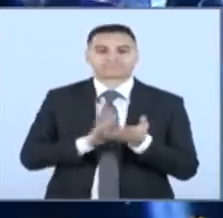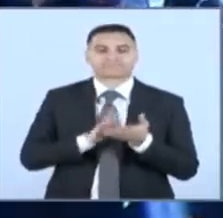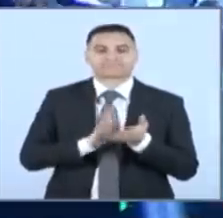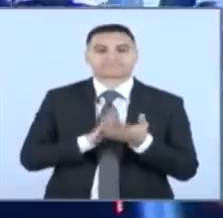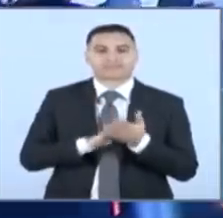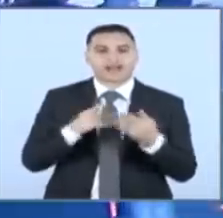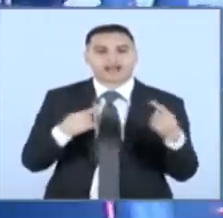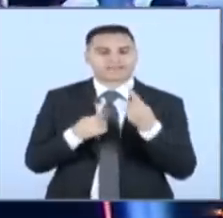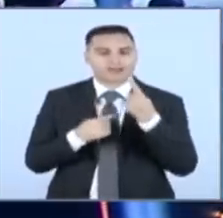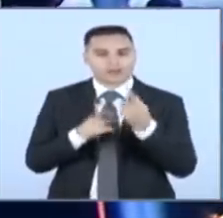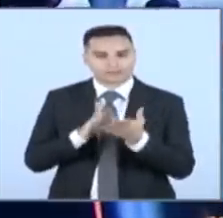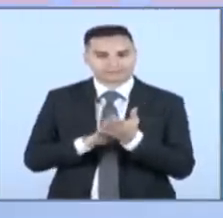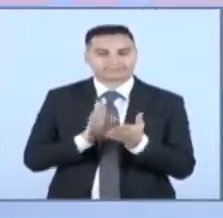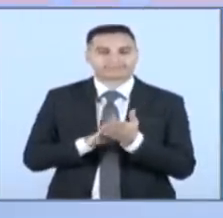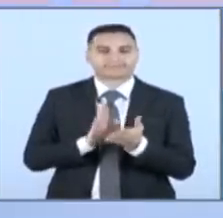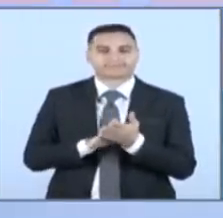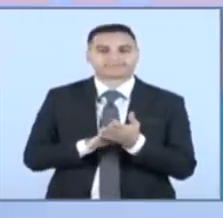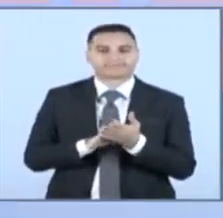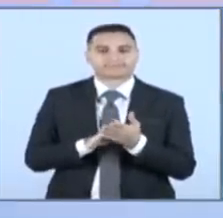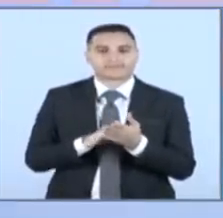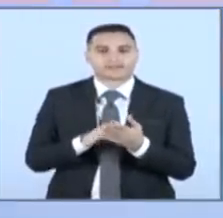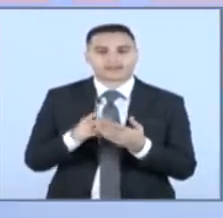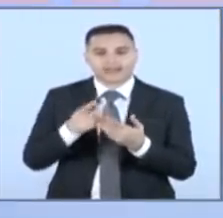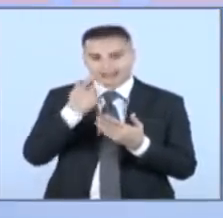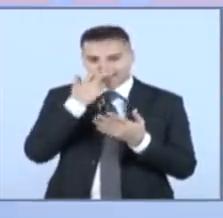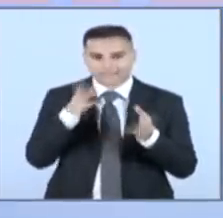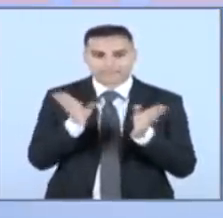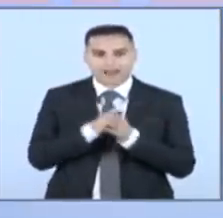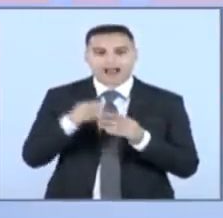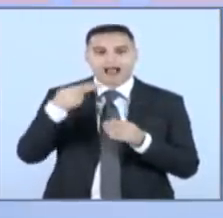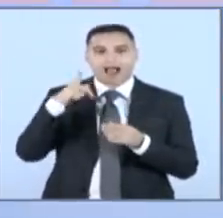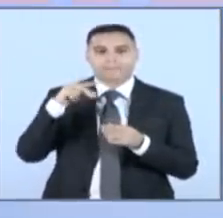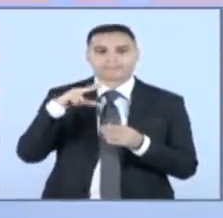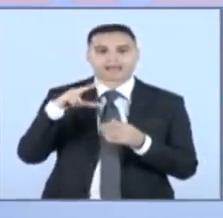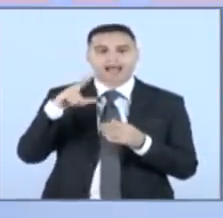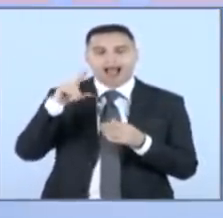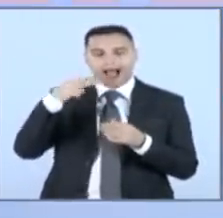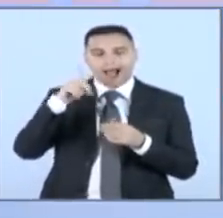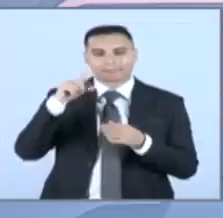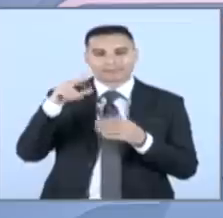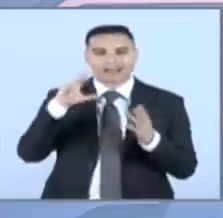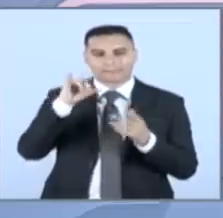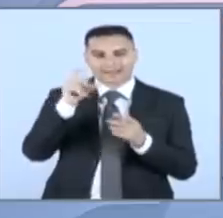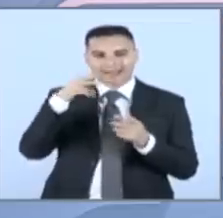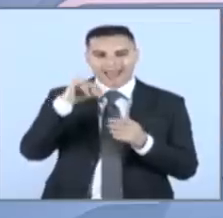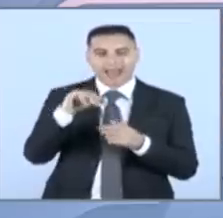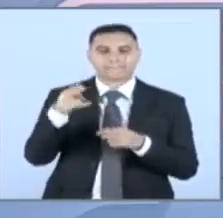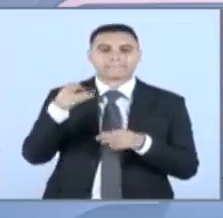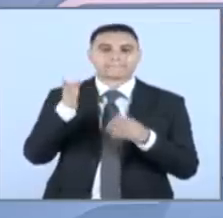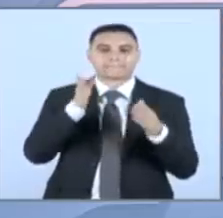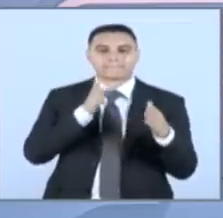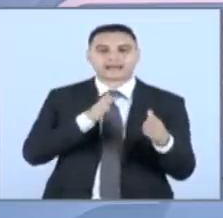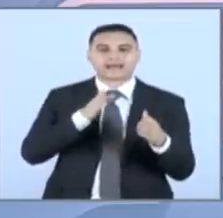بيحصل. كان بطولة نبيل عبيد، عبد المنعم مدبولي، دنيا عبد العزيز، ومن